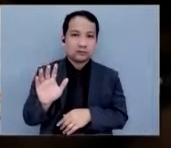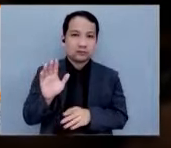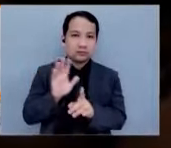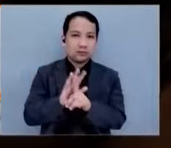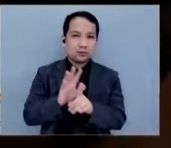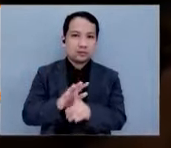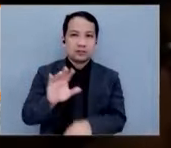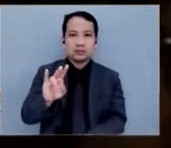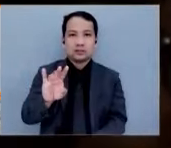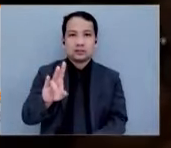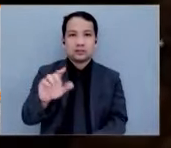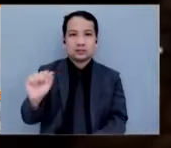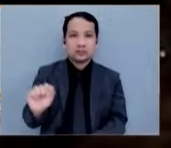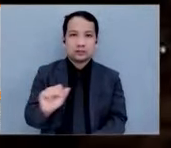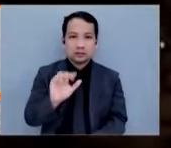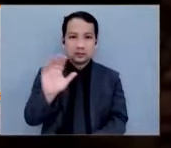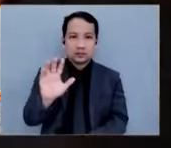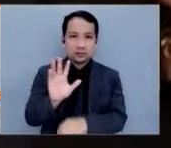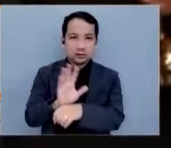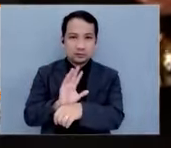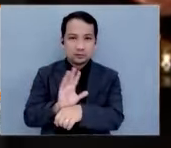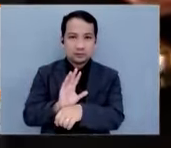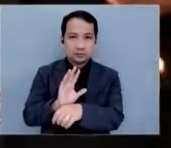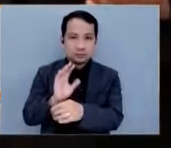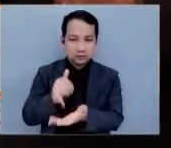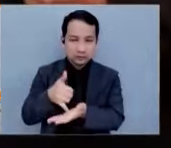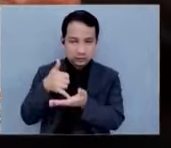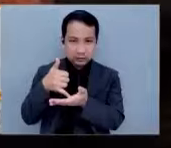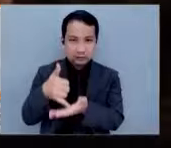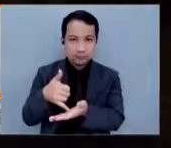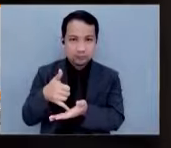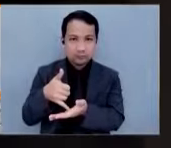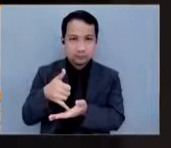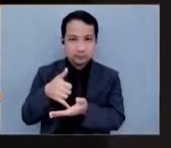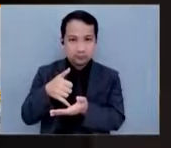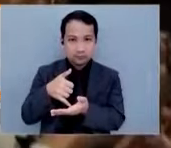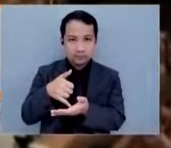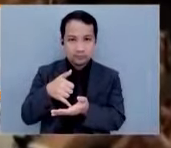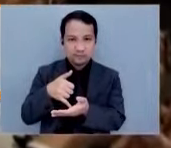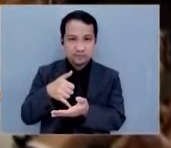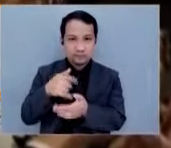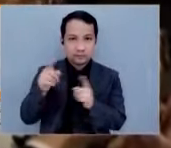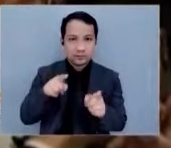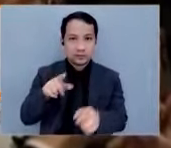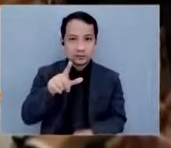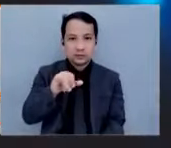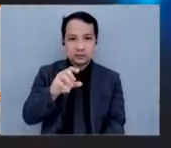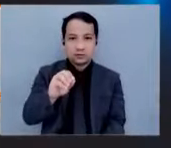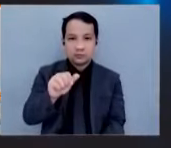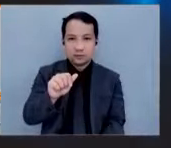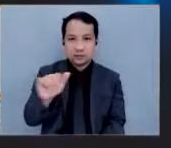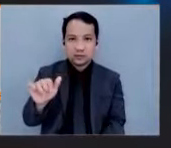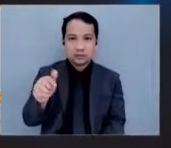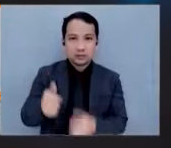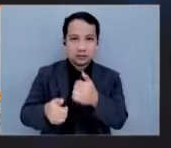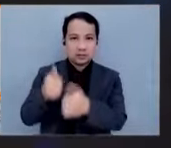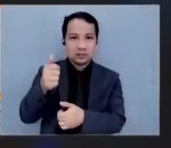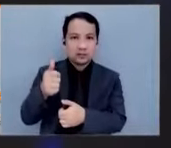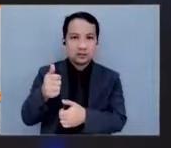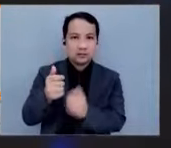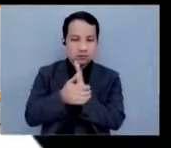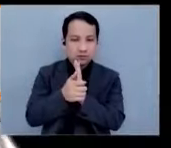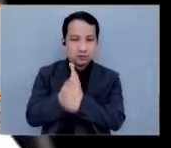17th Asian Film Awards. Mula kay Jewel in the Palace star Lee Yong A na ginawaran ng Excellence in